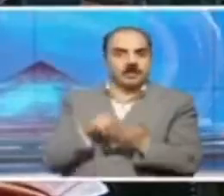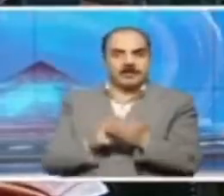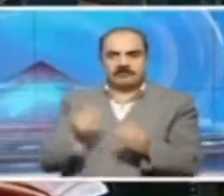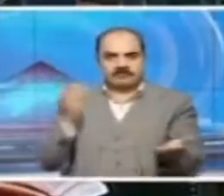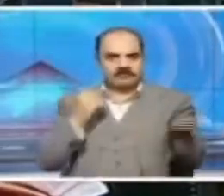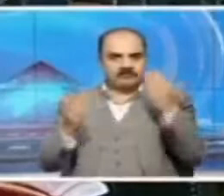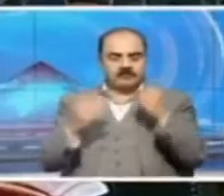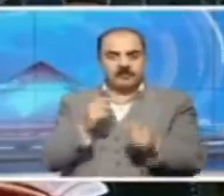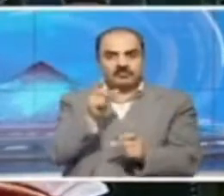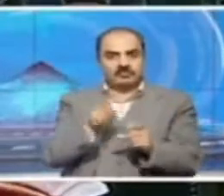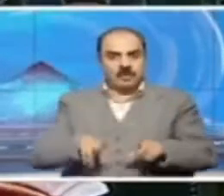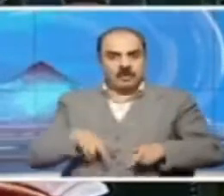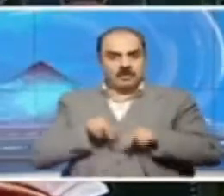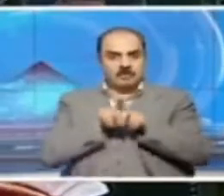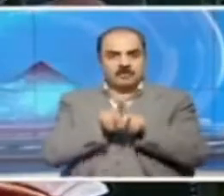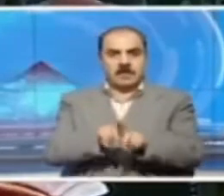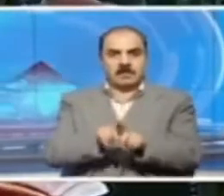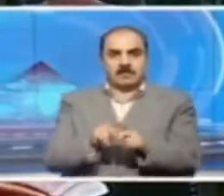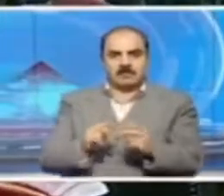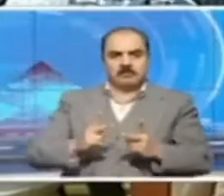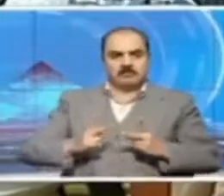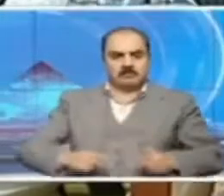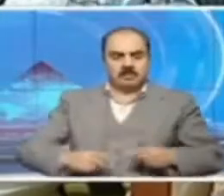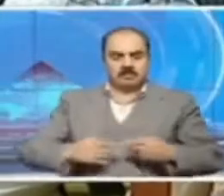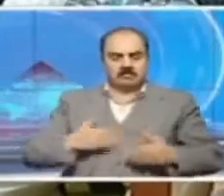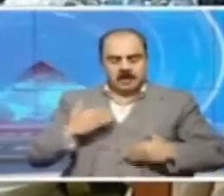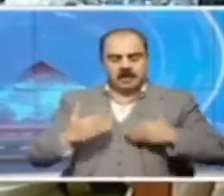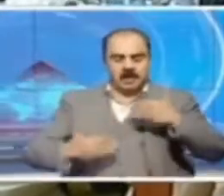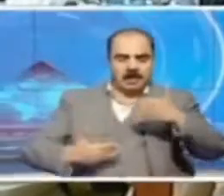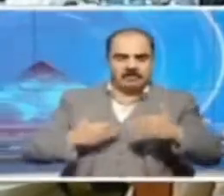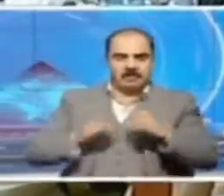لجعل المواطنة عقدا يتنامى أثره الطيب